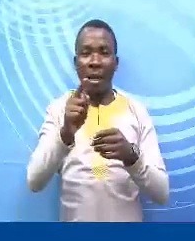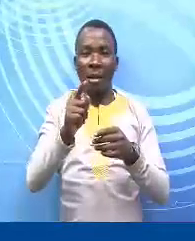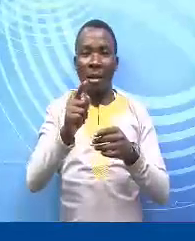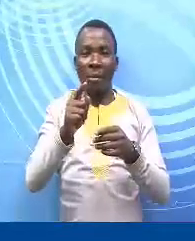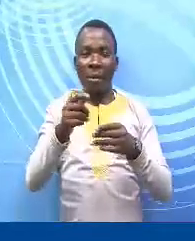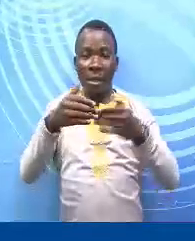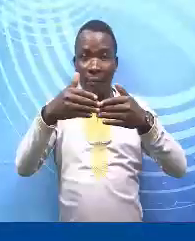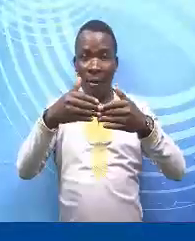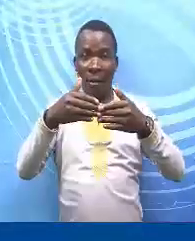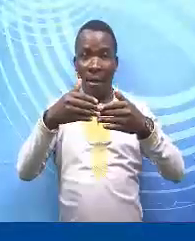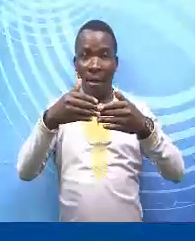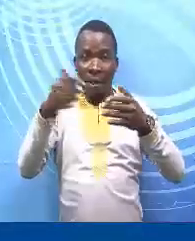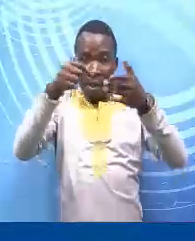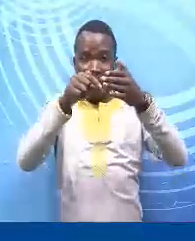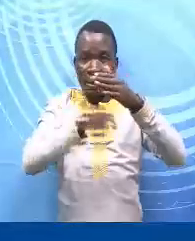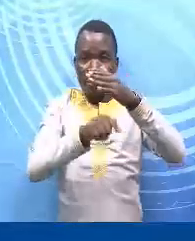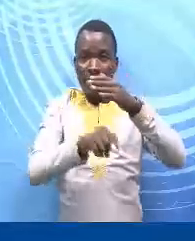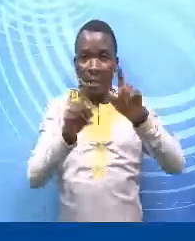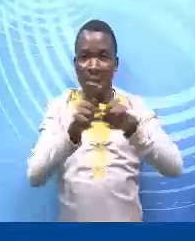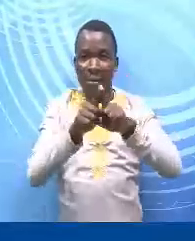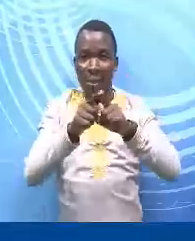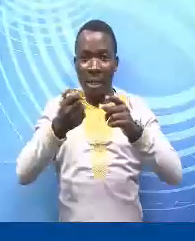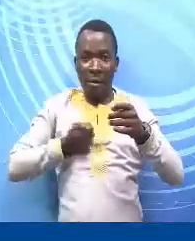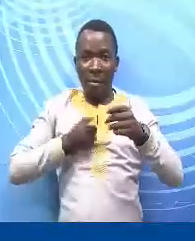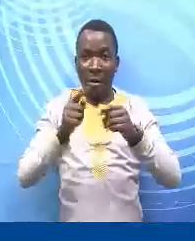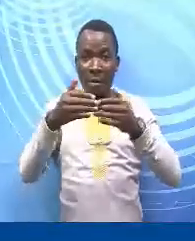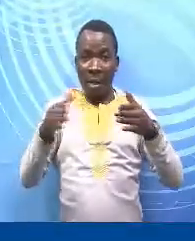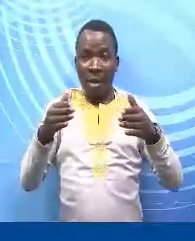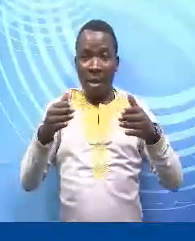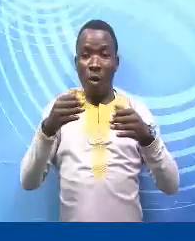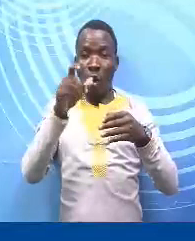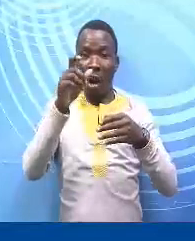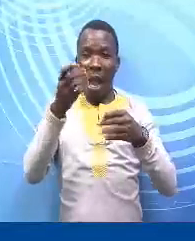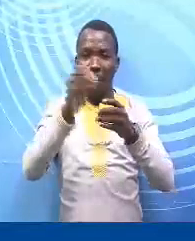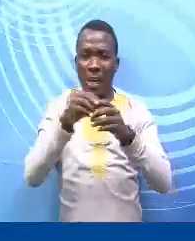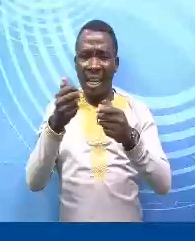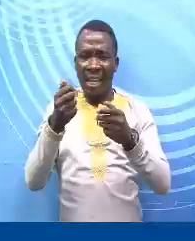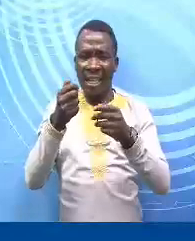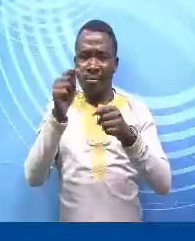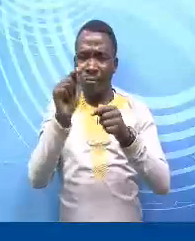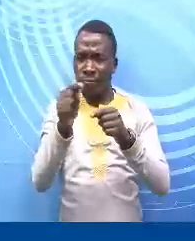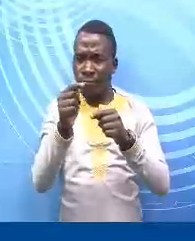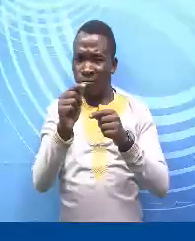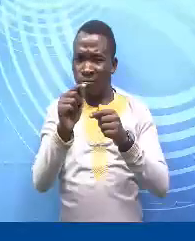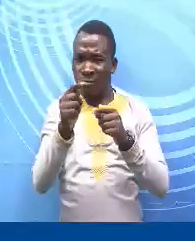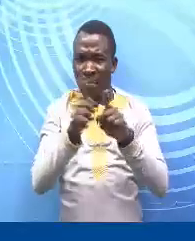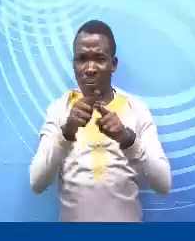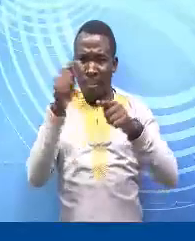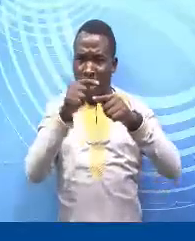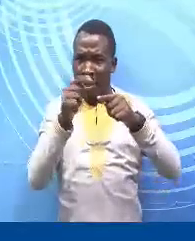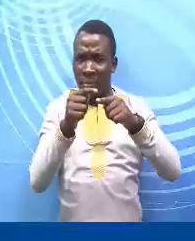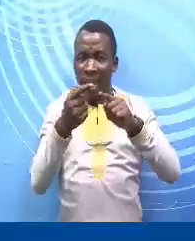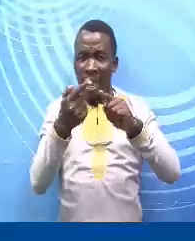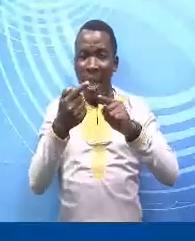gikobwa ntigifunguye ubwo munsi w'ubwo hagana munsi aho yakitumiye harimo kandi kenge gato akangana nakurushinge niko